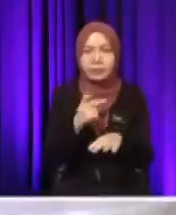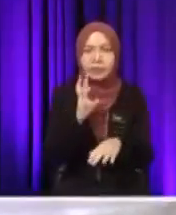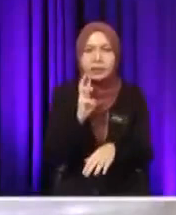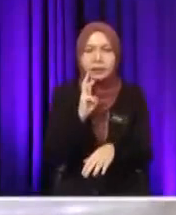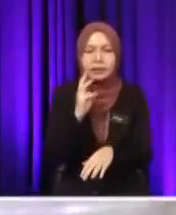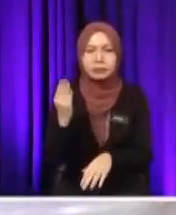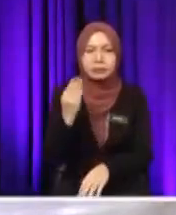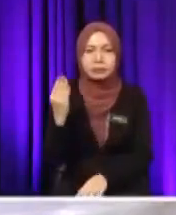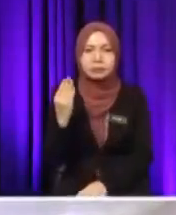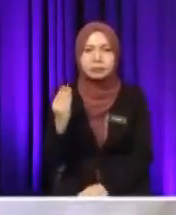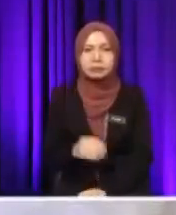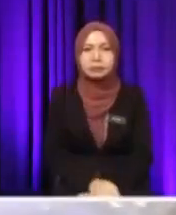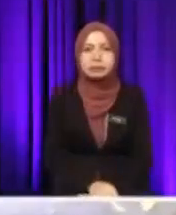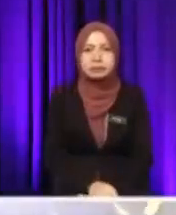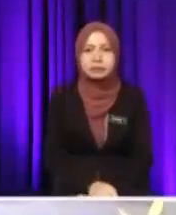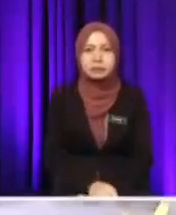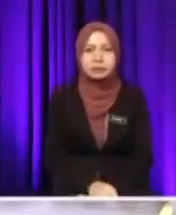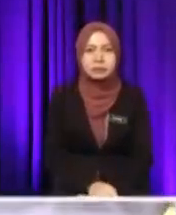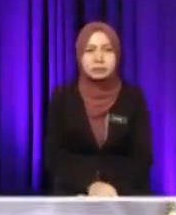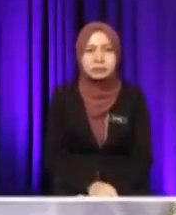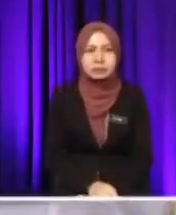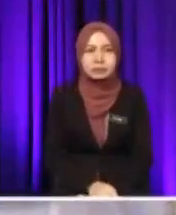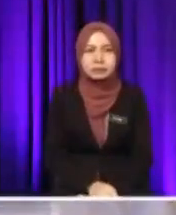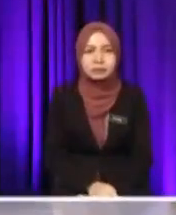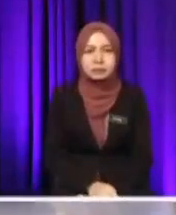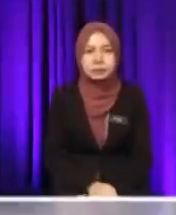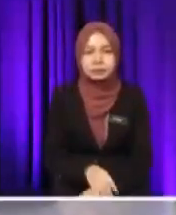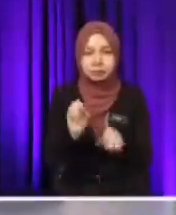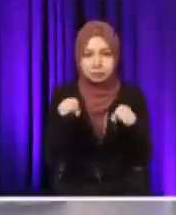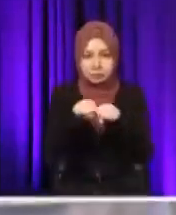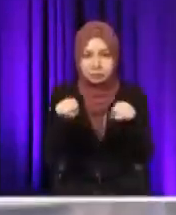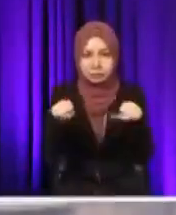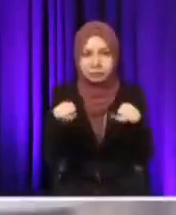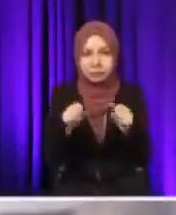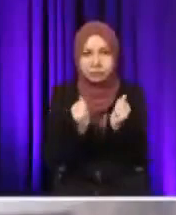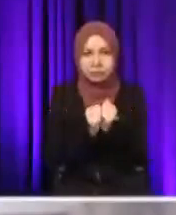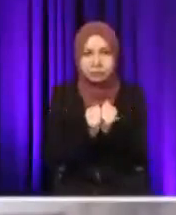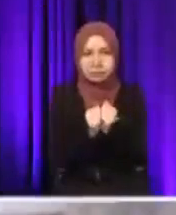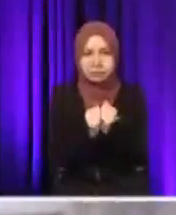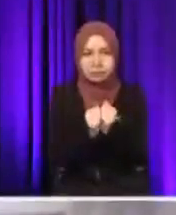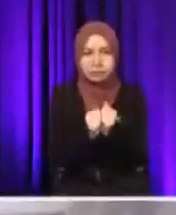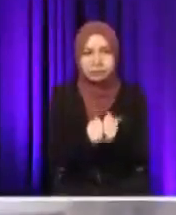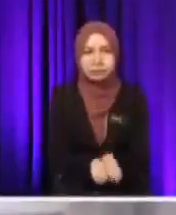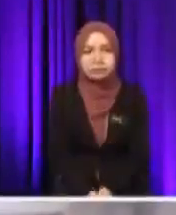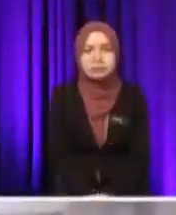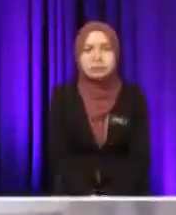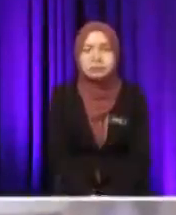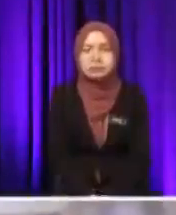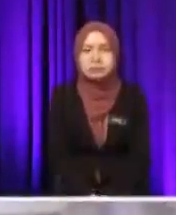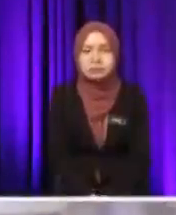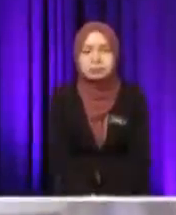5 ml tadi kita boleh juga boleh sukat dengan apa? Silinder penyukat. Okey. Tapi kita boleh